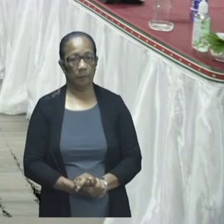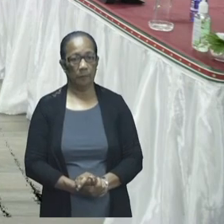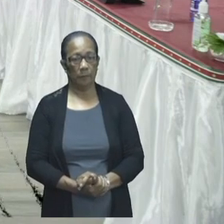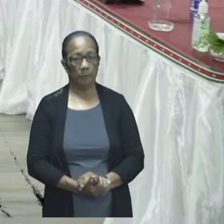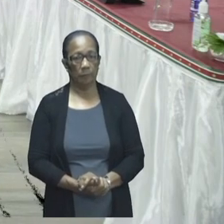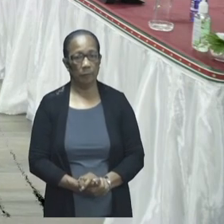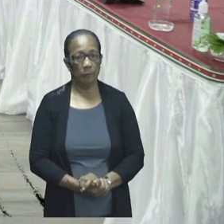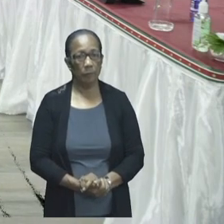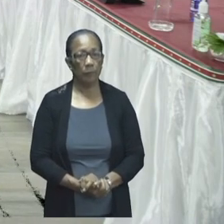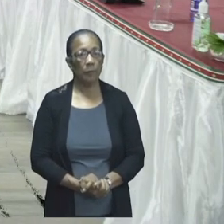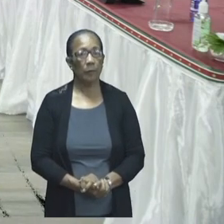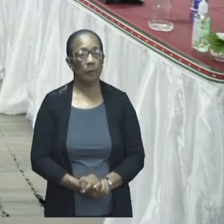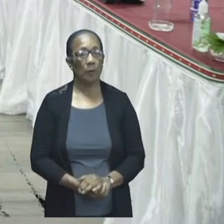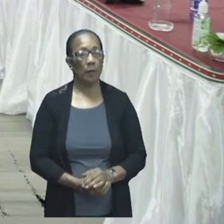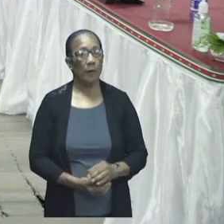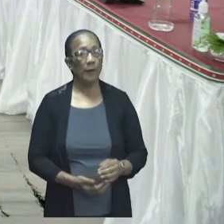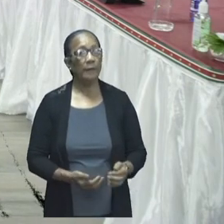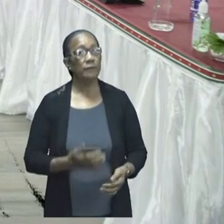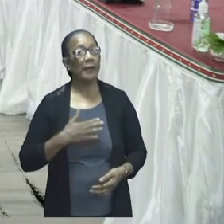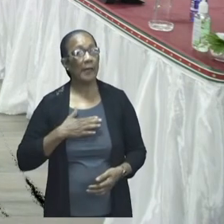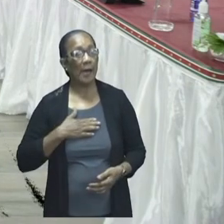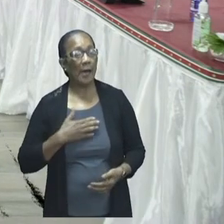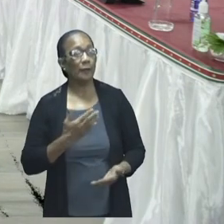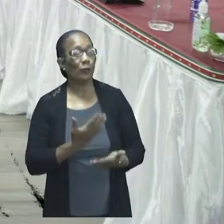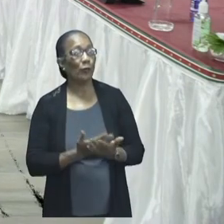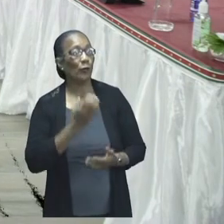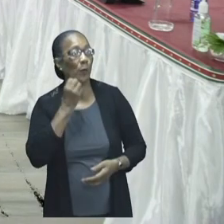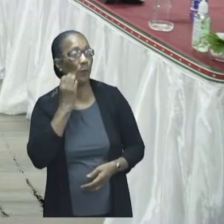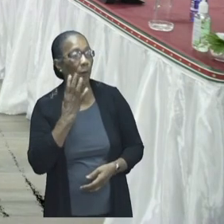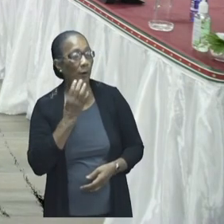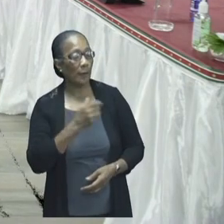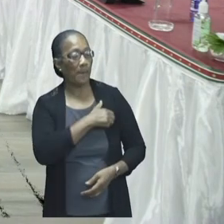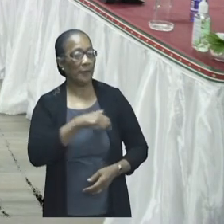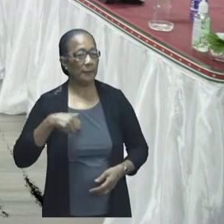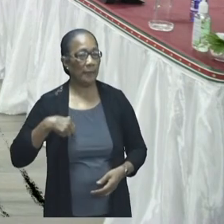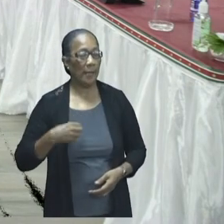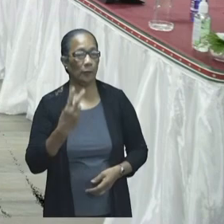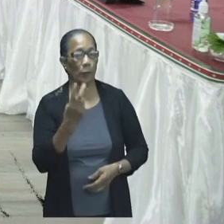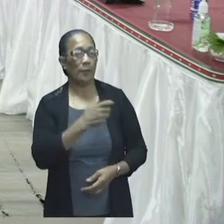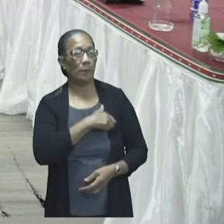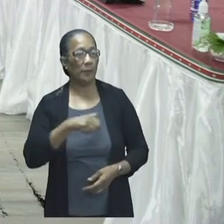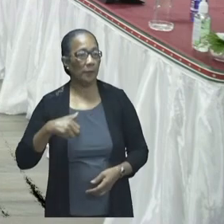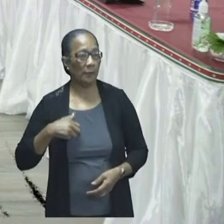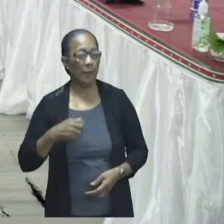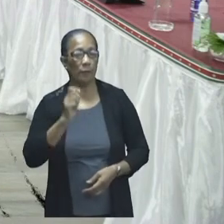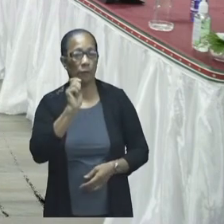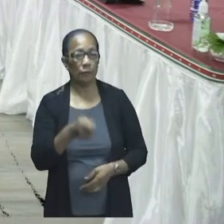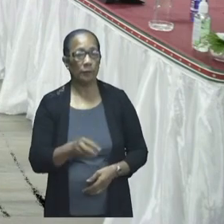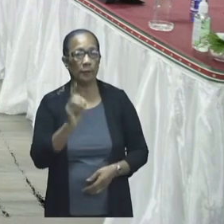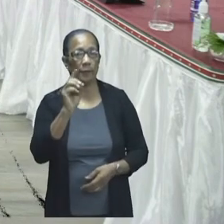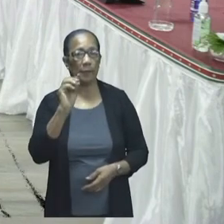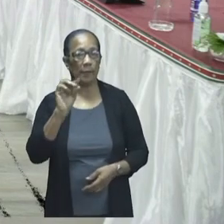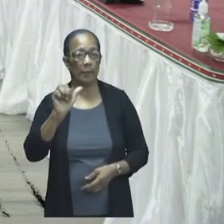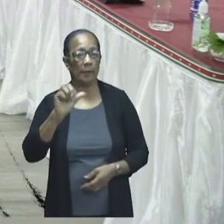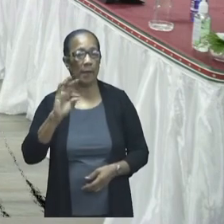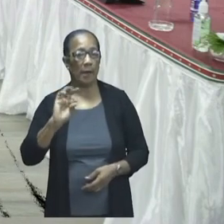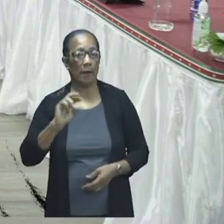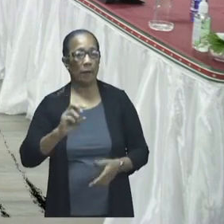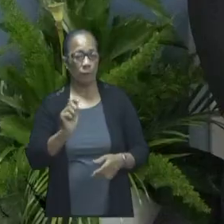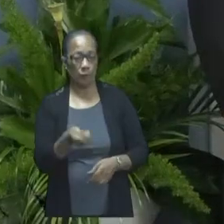nogmaals een paar de goedemorgen president goedemorgen vice-president voorzitter dna voorzitters politieke partijen